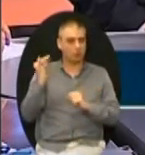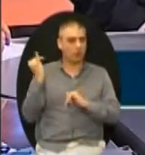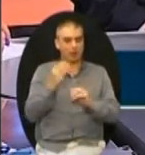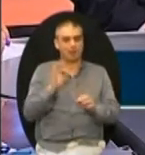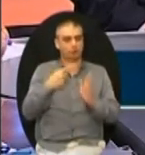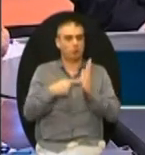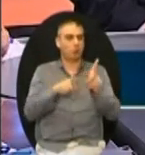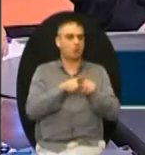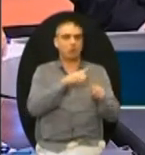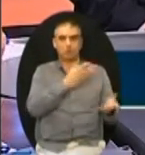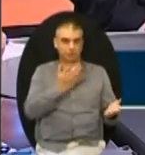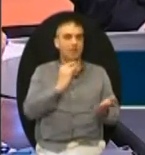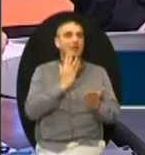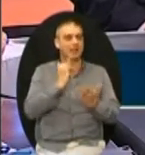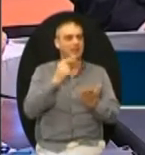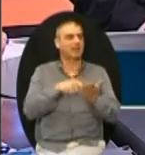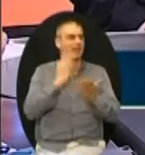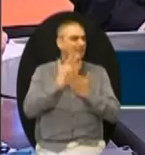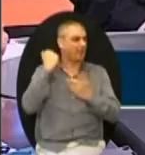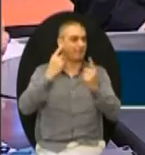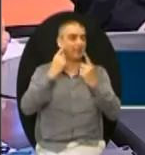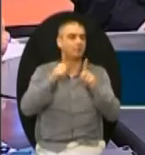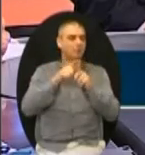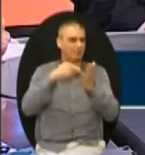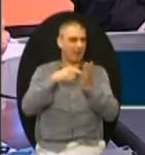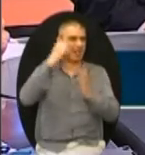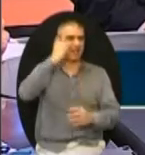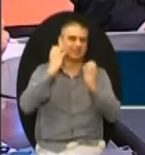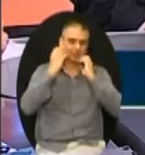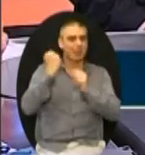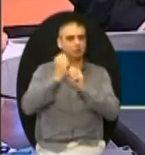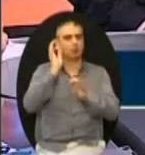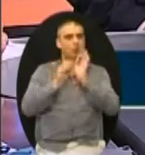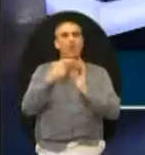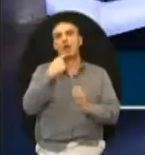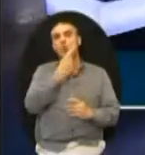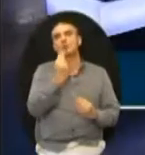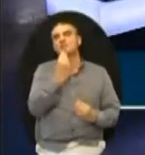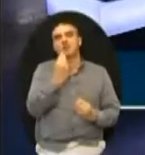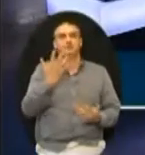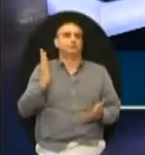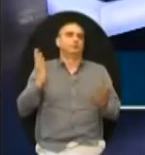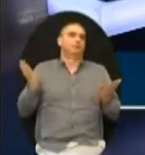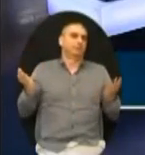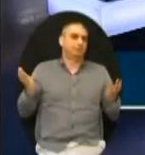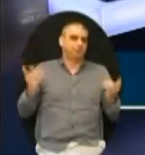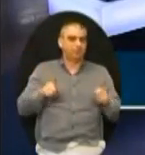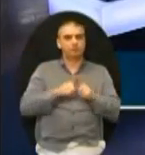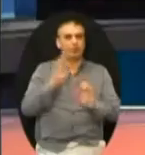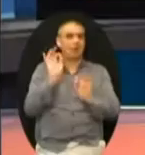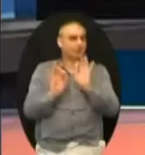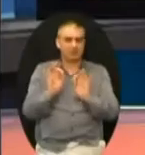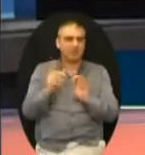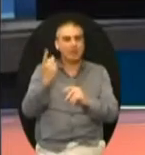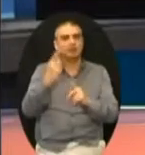דוגמה. אכן, היו מקרים בעקבות רצח רבין שניסו או העמידו לדין כל מיני אנשים שאמרו אמירות כהסתה,